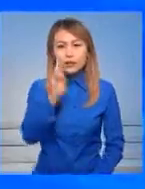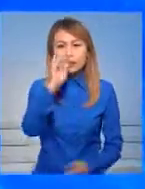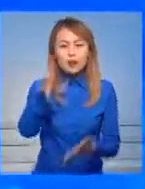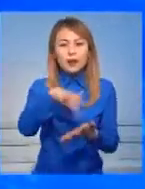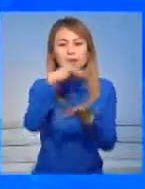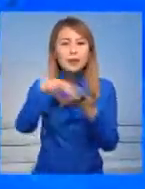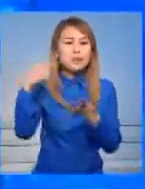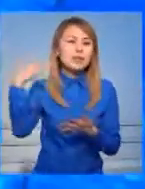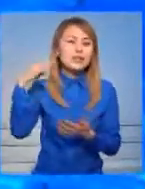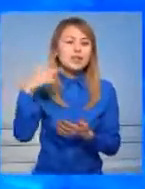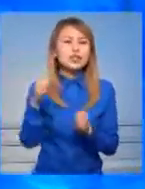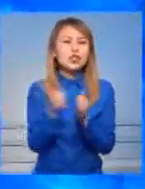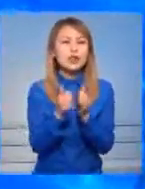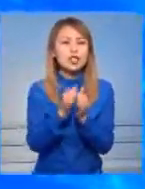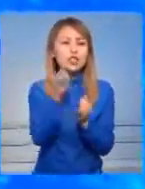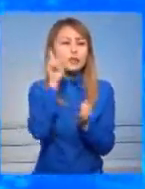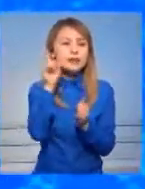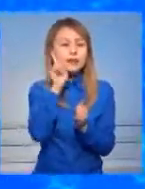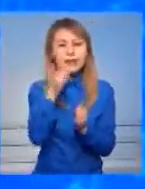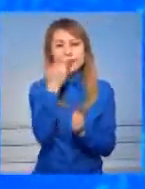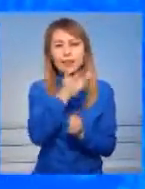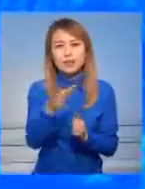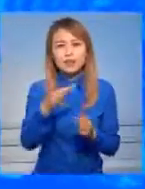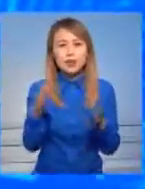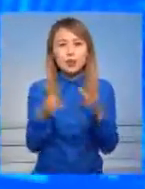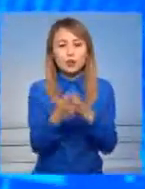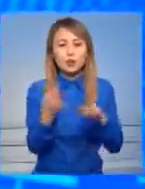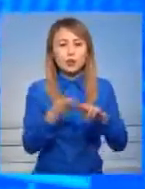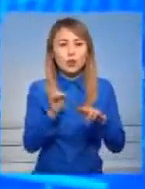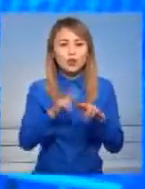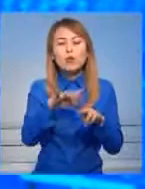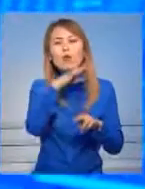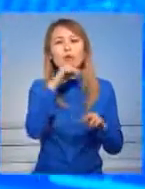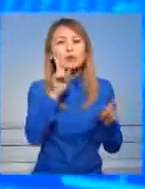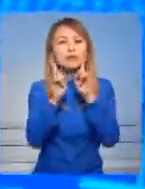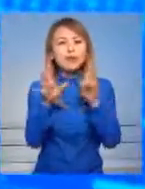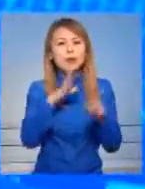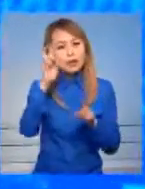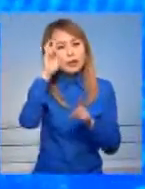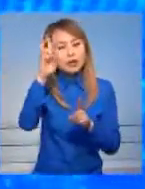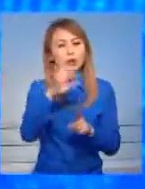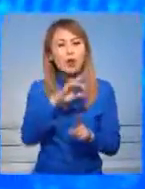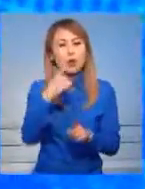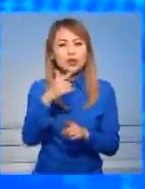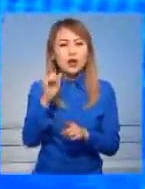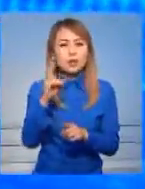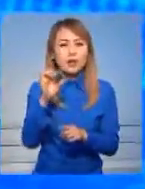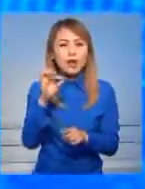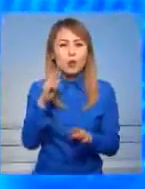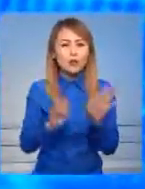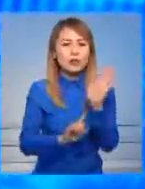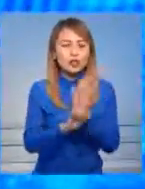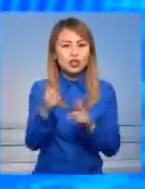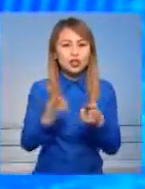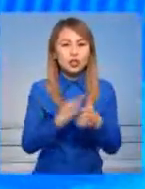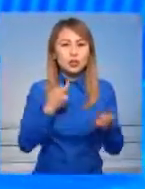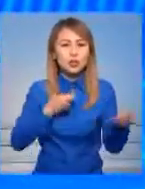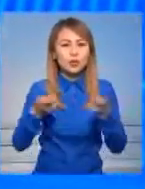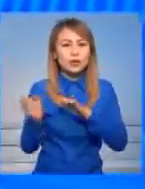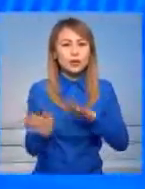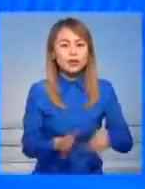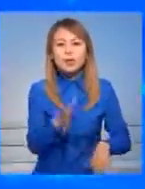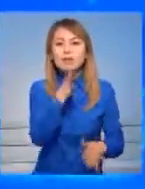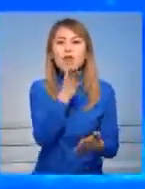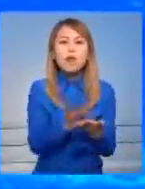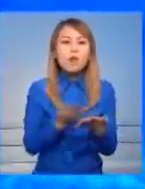Шымкент қаласында президент жанындағы жастар саясаты жөніндегі кеңестің көшпелі отырысы өтті. Мемлекет хатшы Гүлшара Абдықалықованың жетекшілігімен өткен